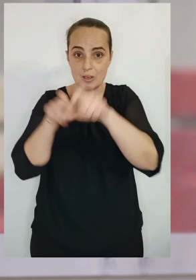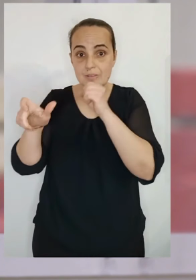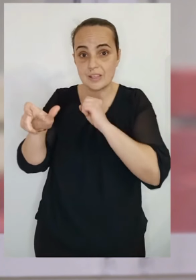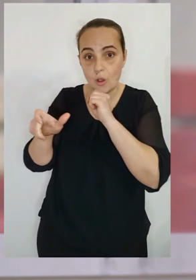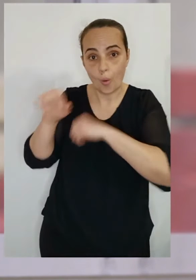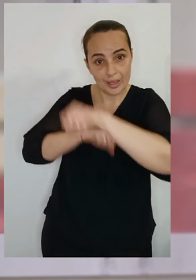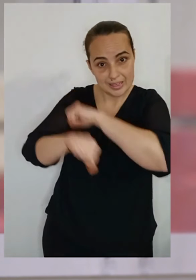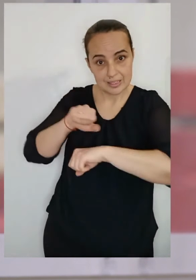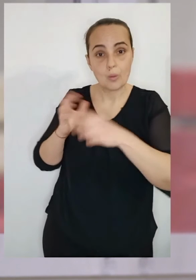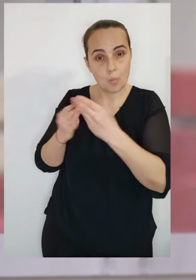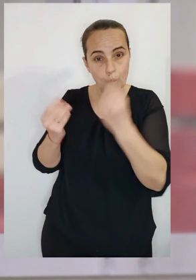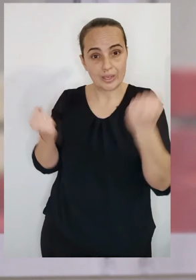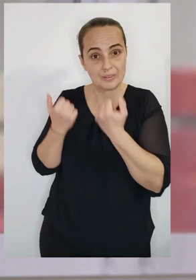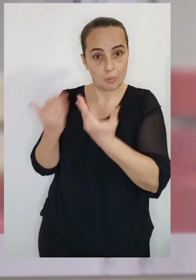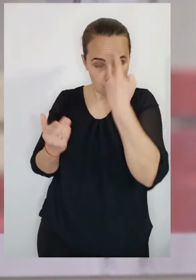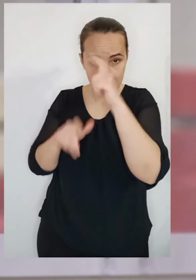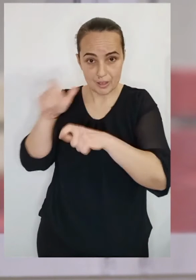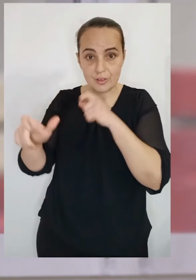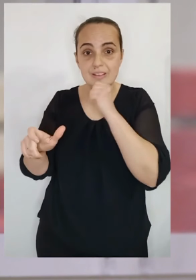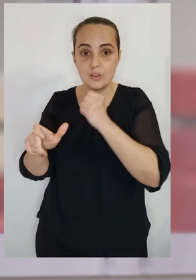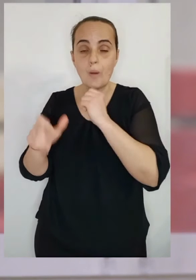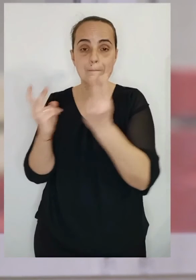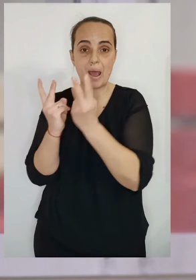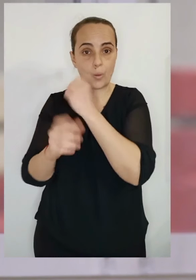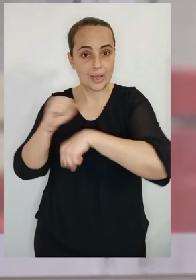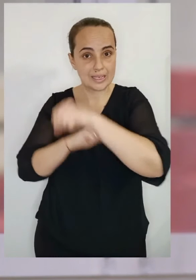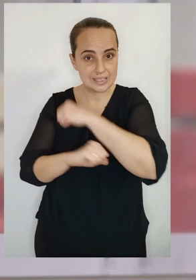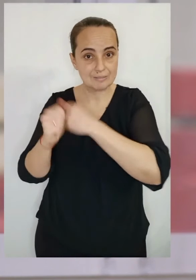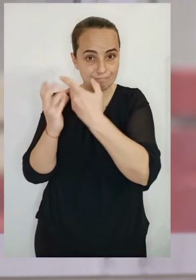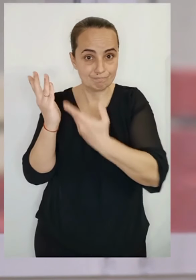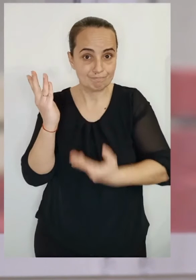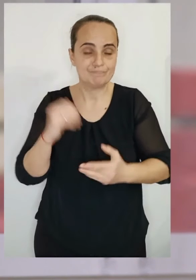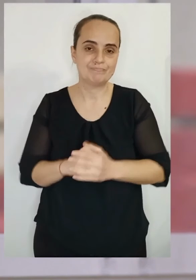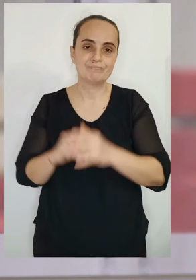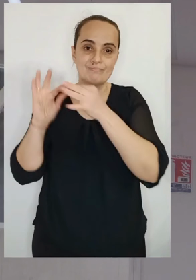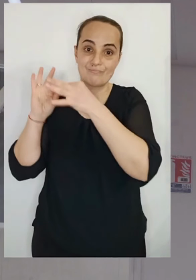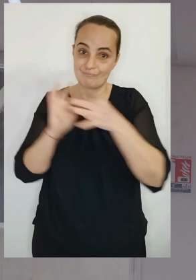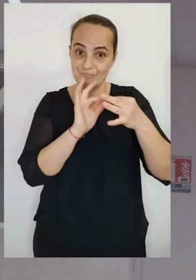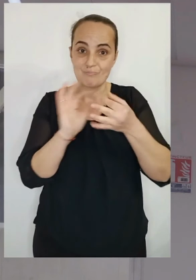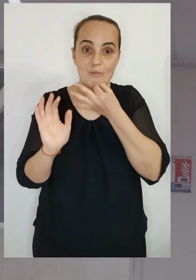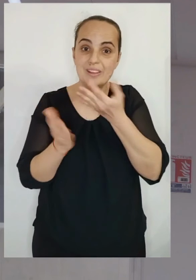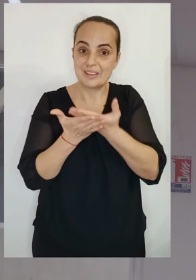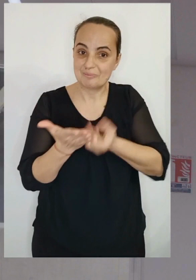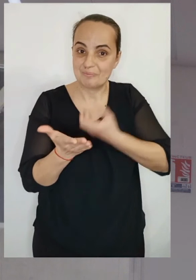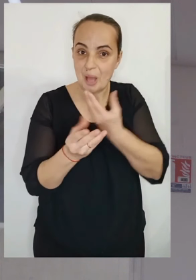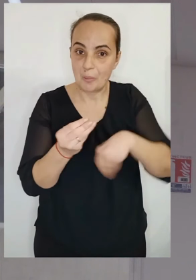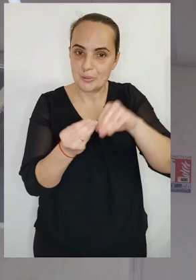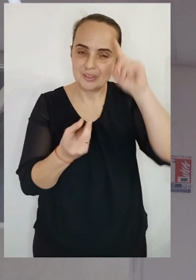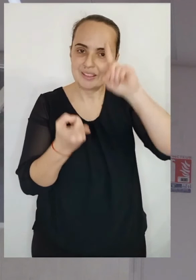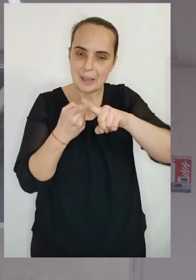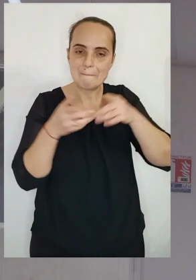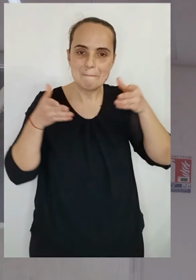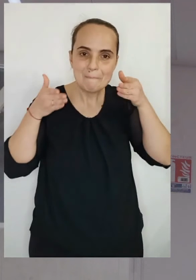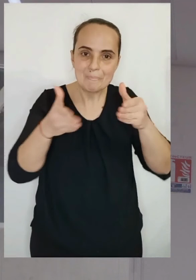y a beaucoup d'activités en direction des seniors qui sont proposées aussi dans les parcs. Et du coup, peut-être je fais la transition sur la partie